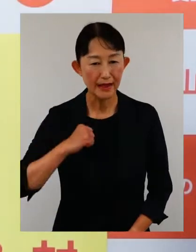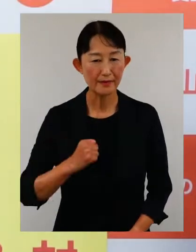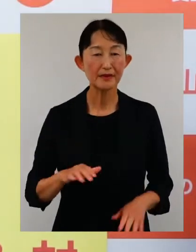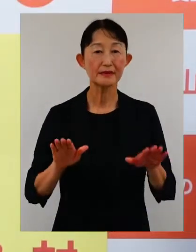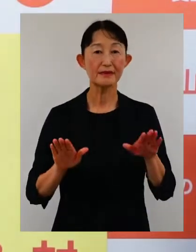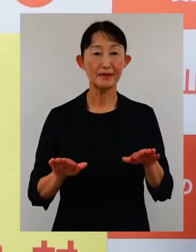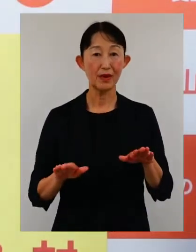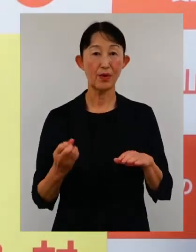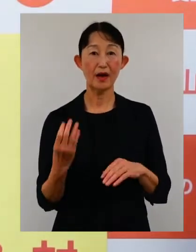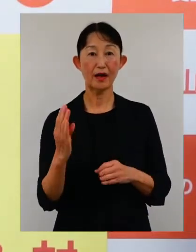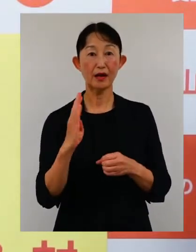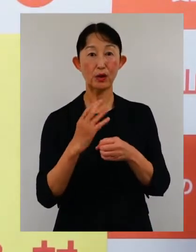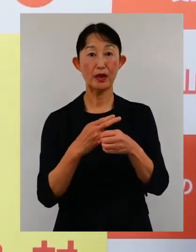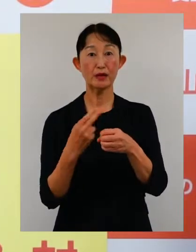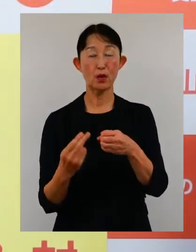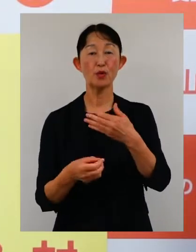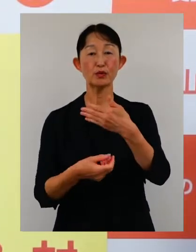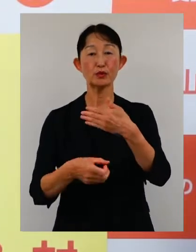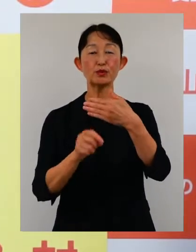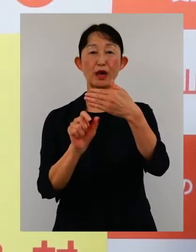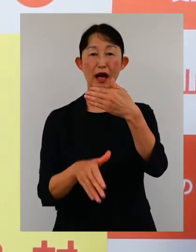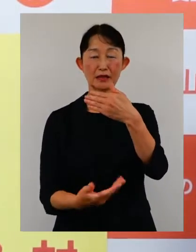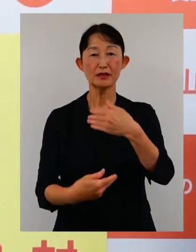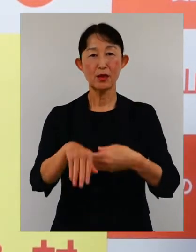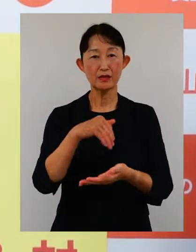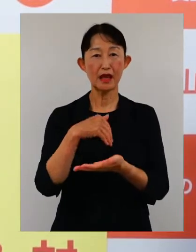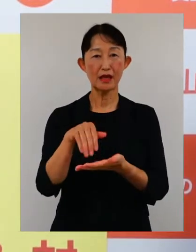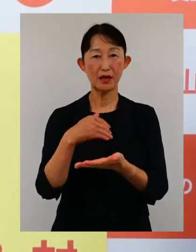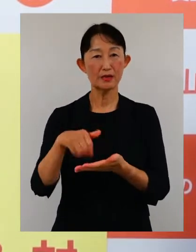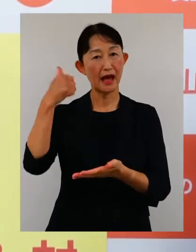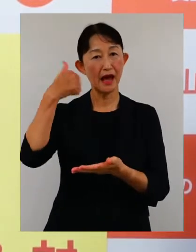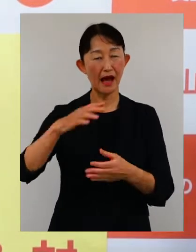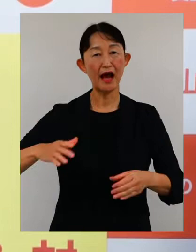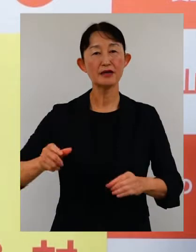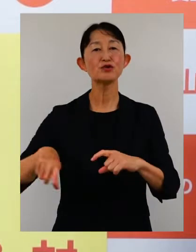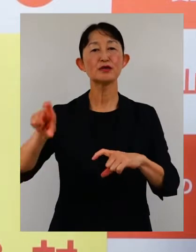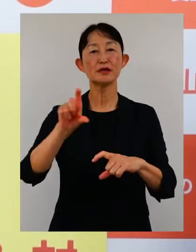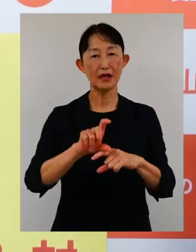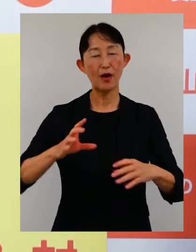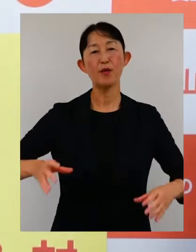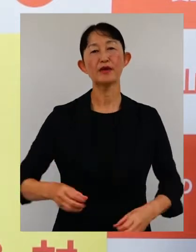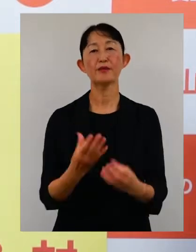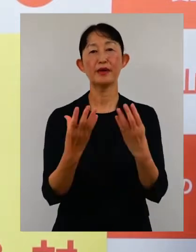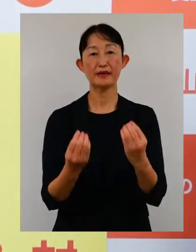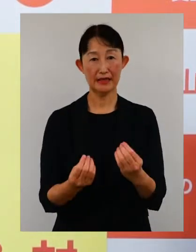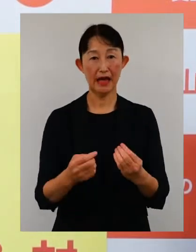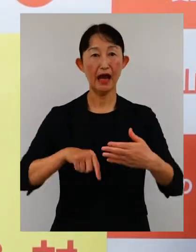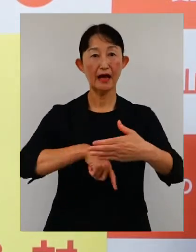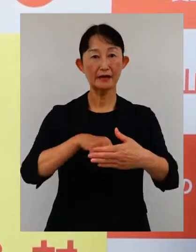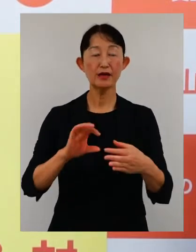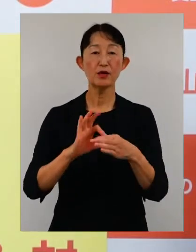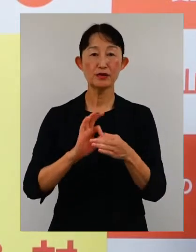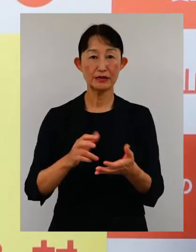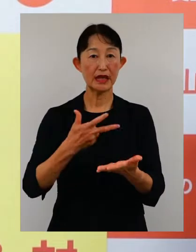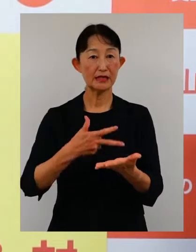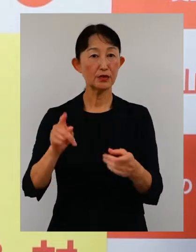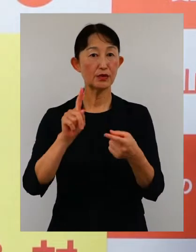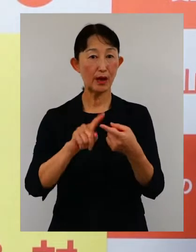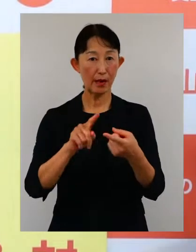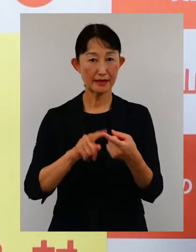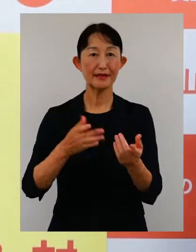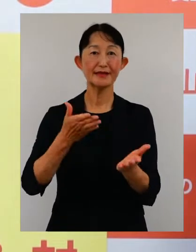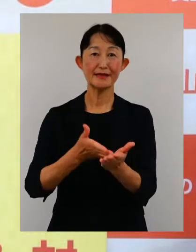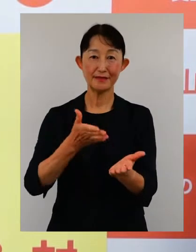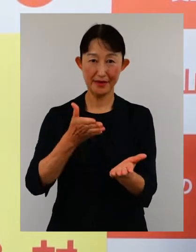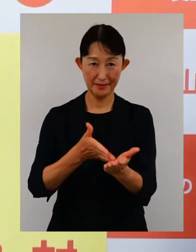はようございます。本日は令和4年度9月補正予算案追加分を取りまとめましたので、その概要についてお手元の資料に